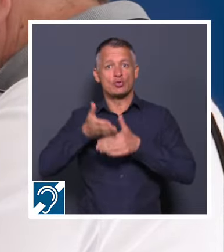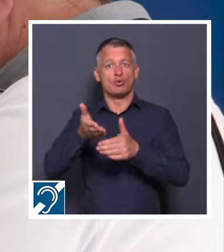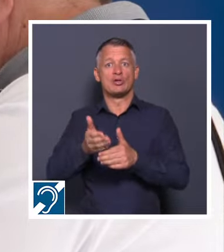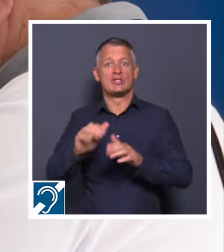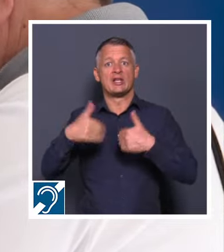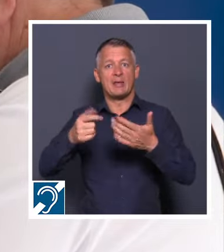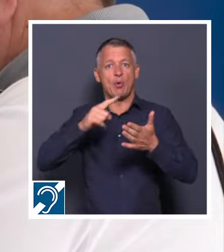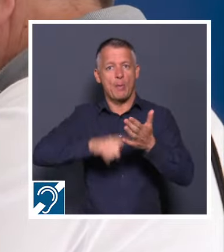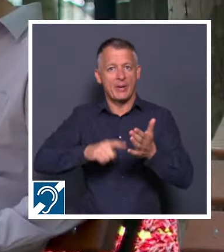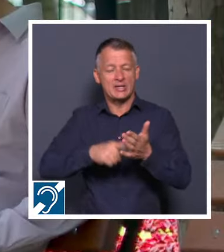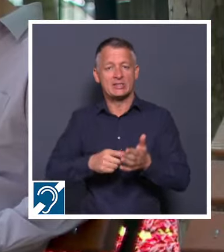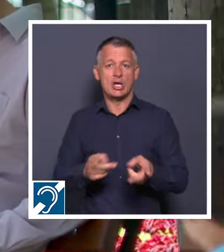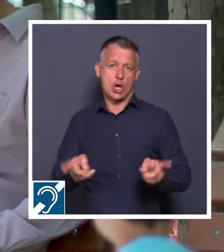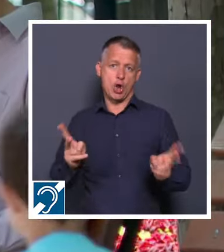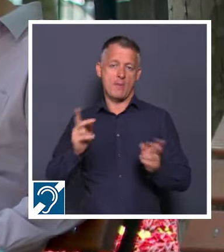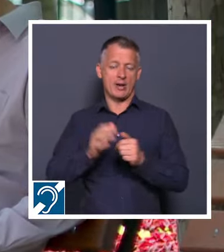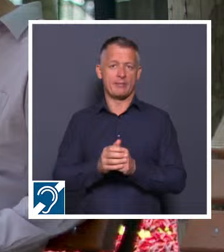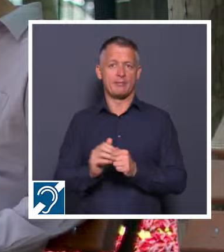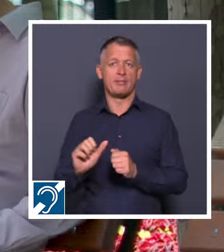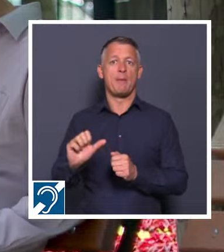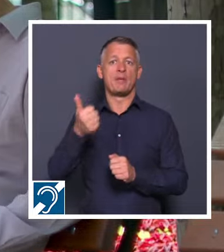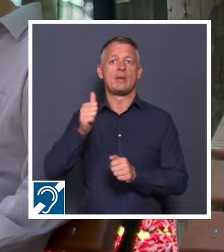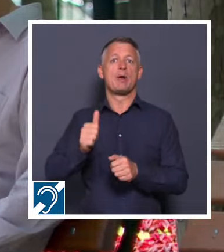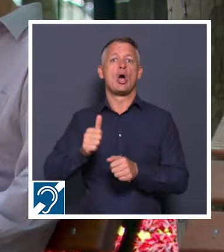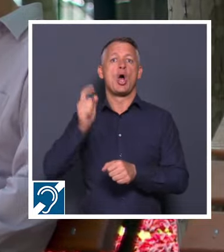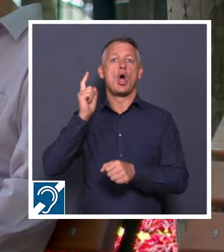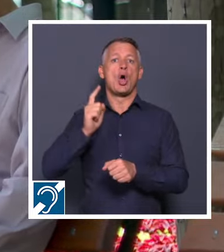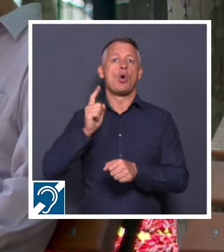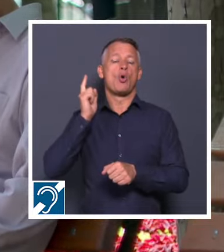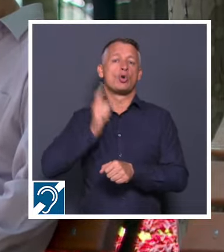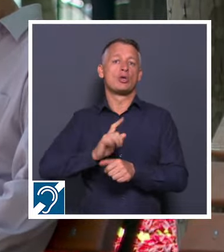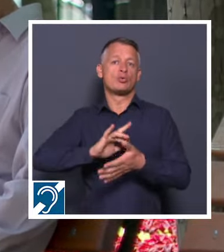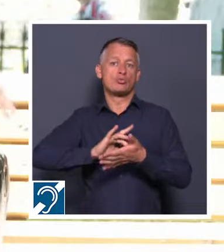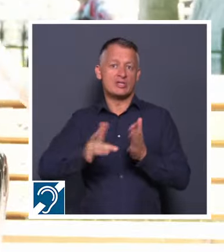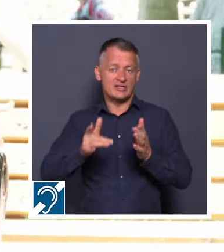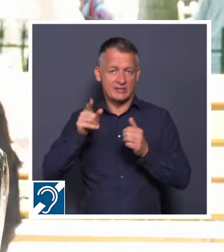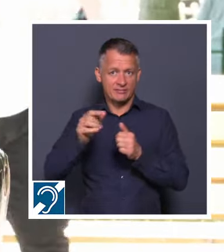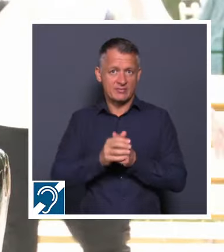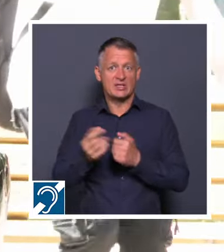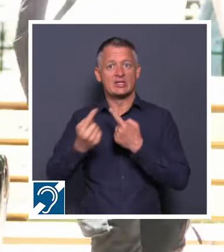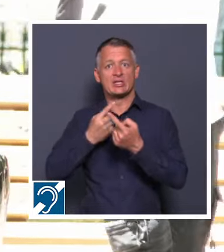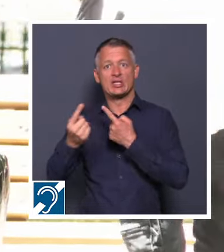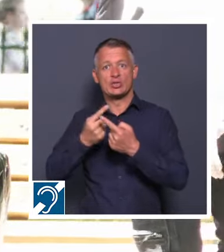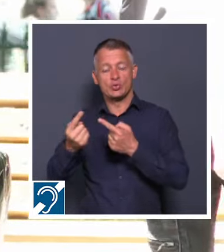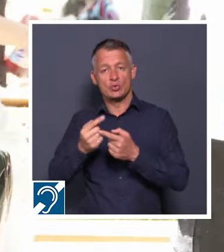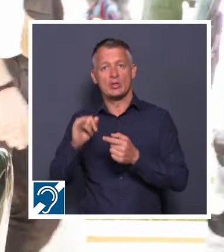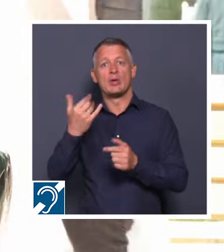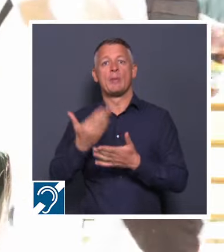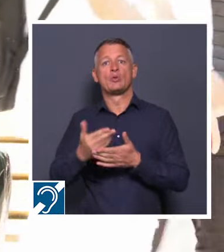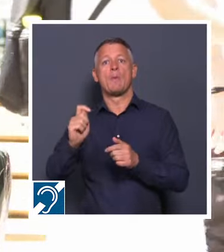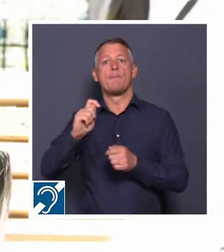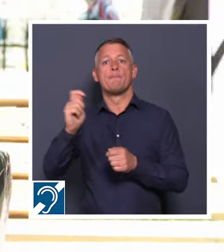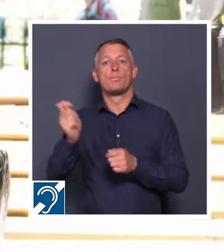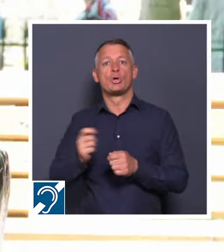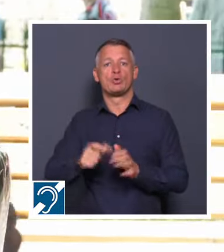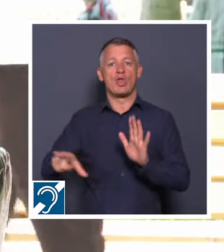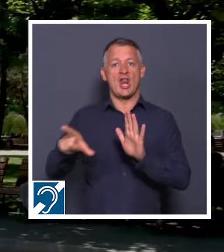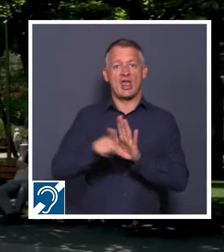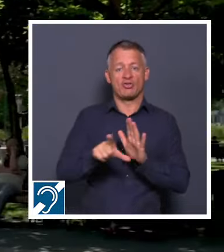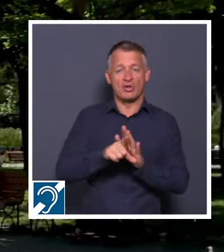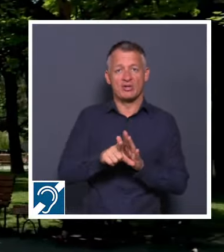pensie decentă. Prima urgență a coaliției PSD-PNL este dezbaterea în regim de urgență a proiectului de lege